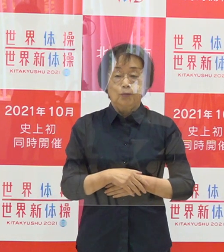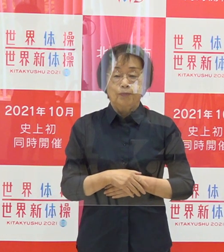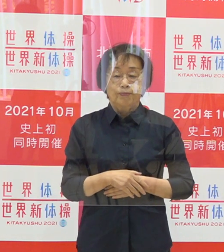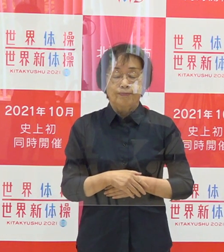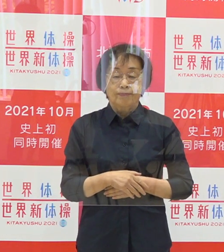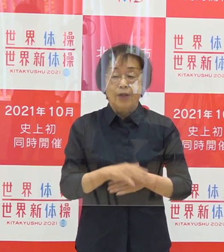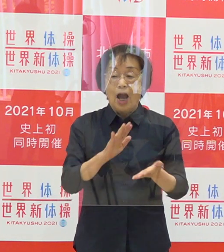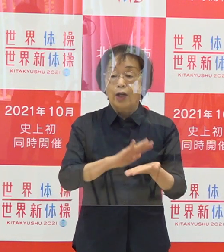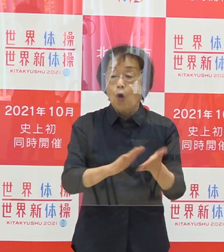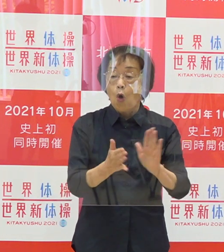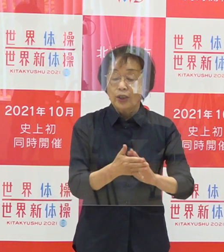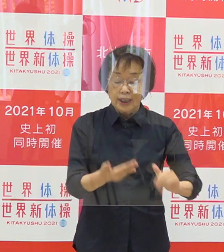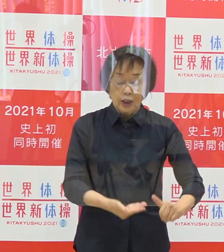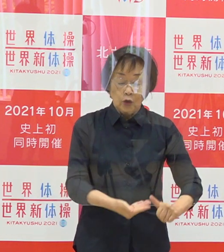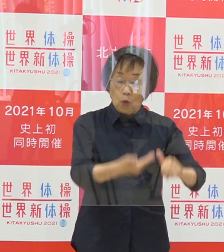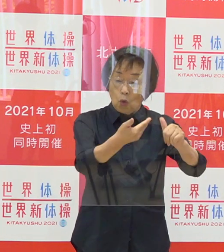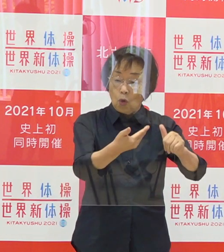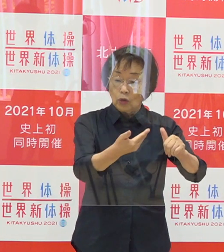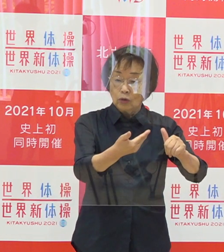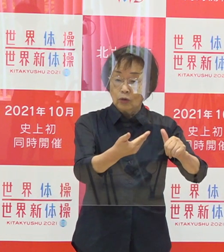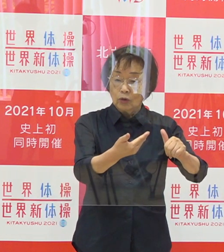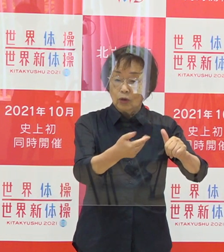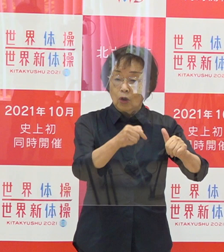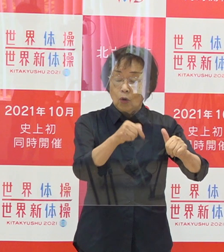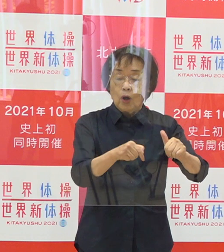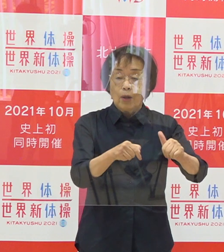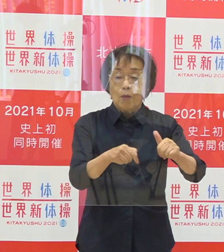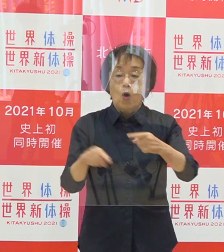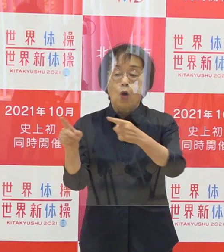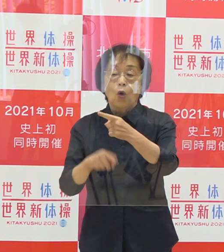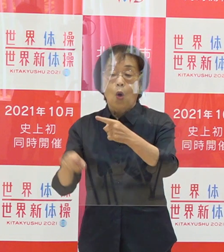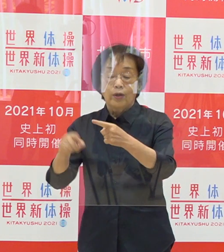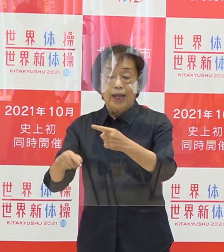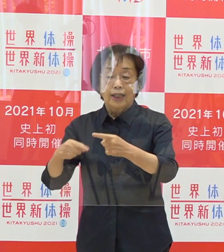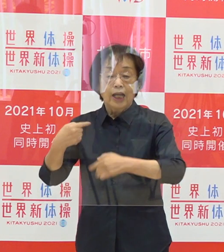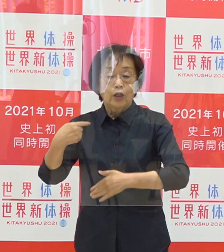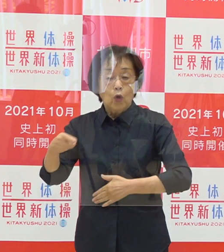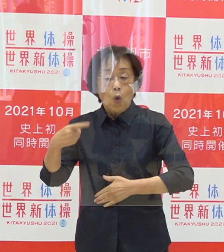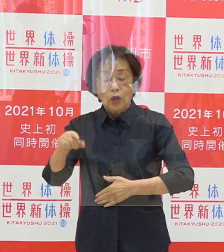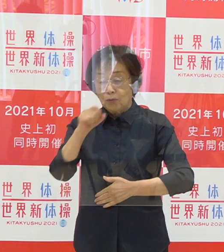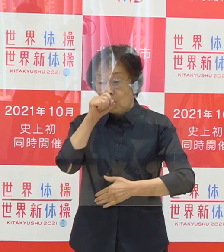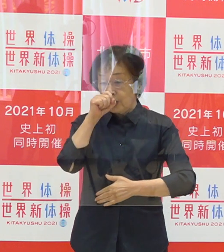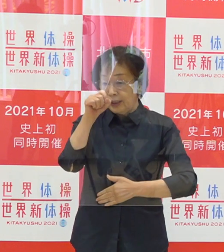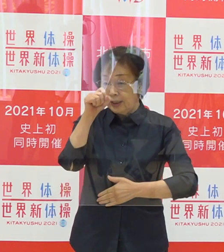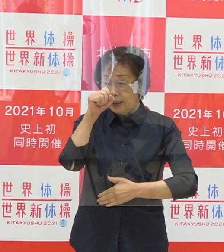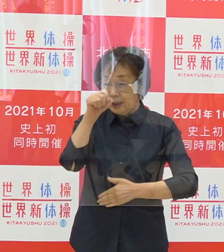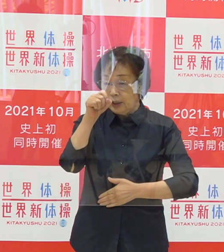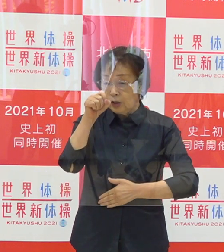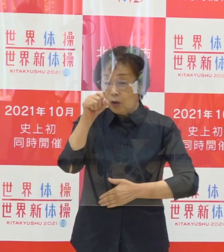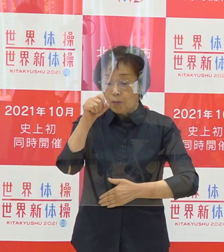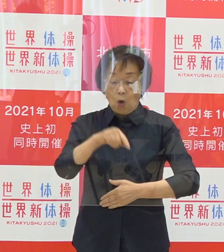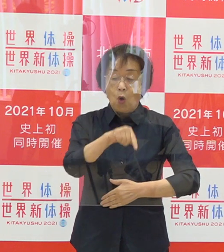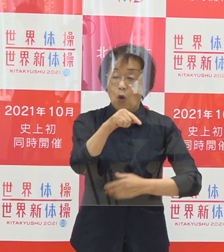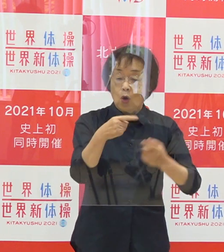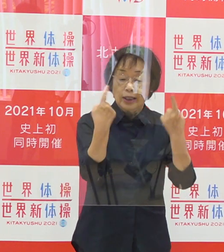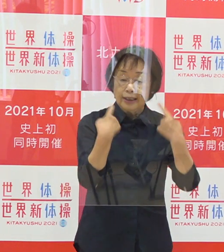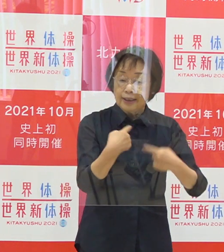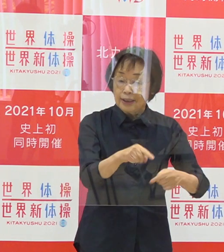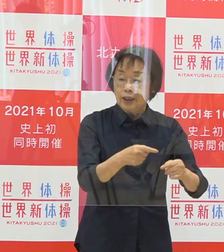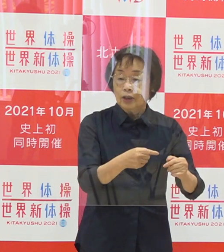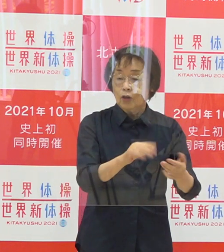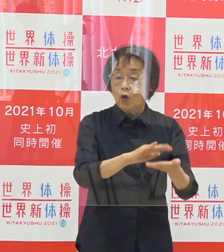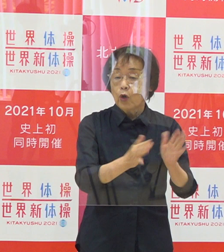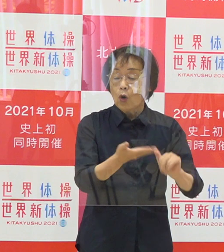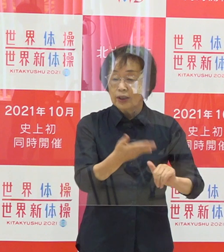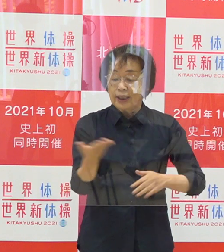幼児教育全体の中に、公的な教育の良さというものを継承発展させることが課題